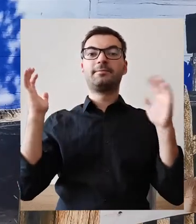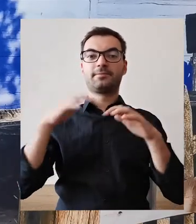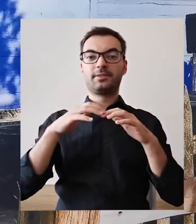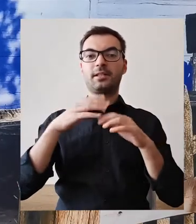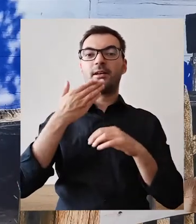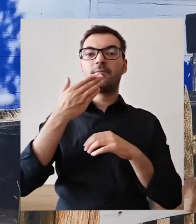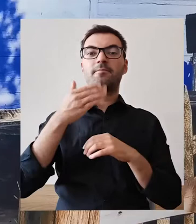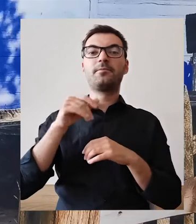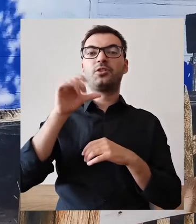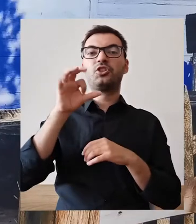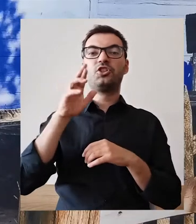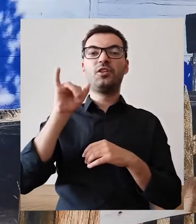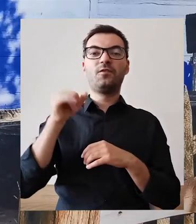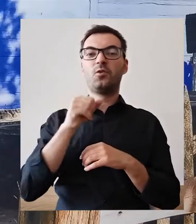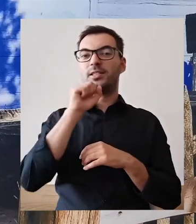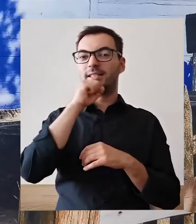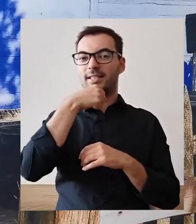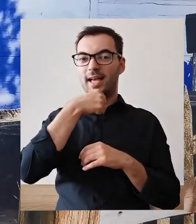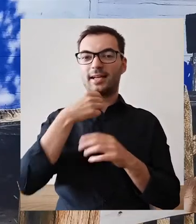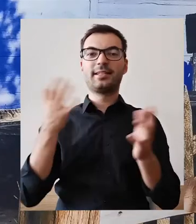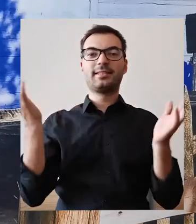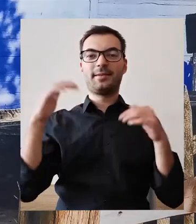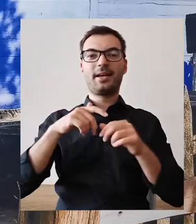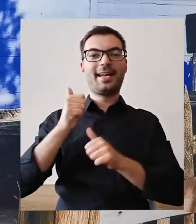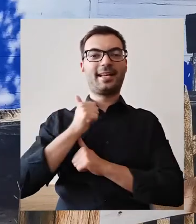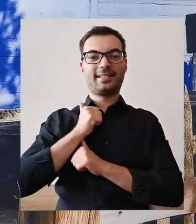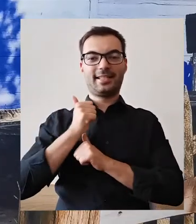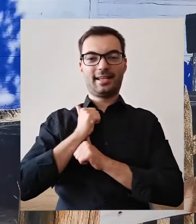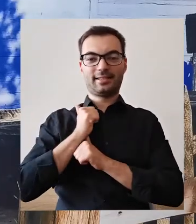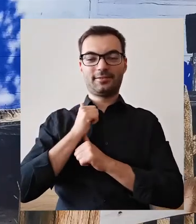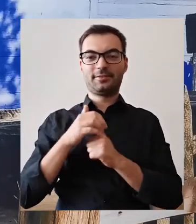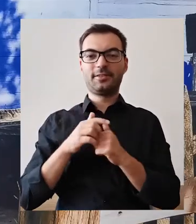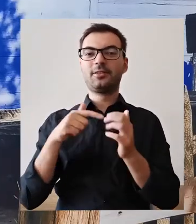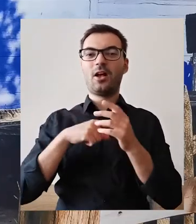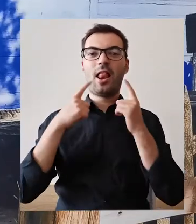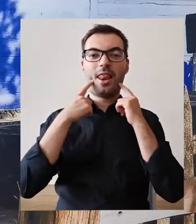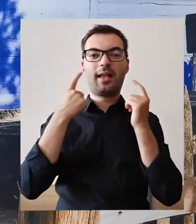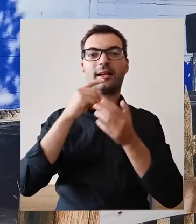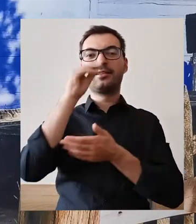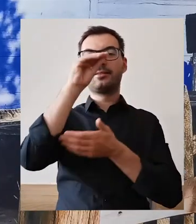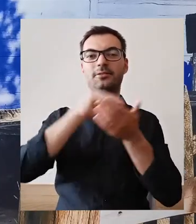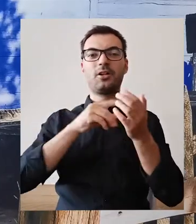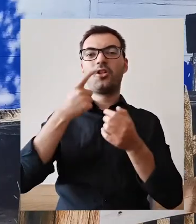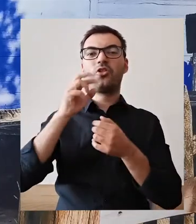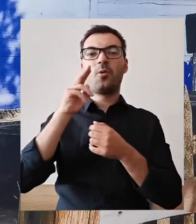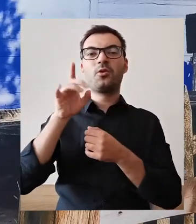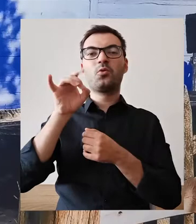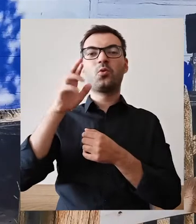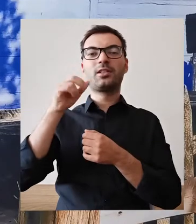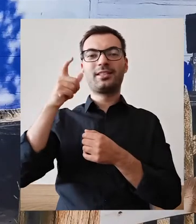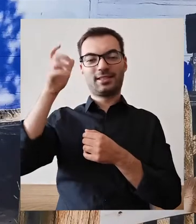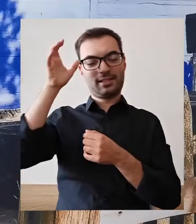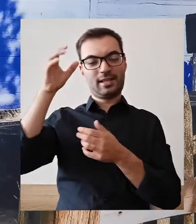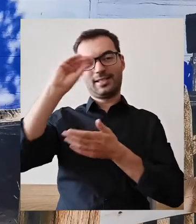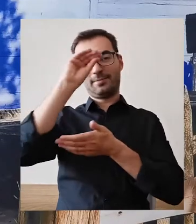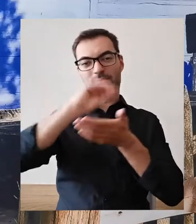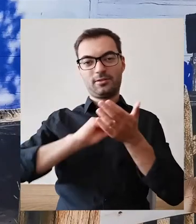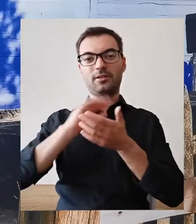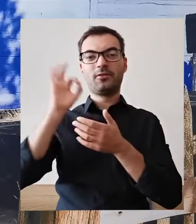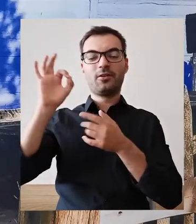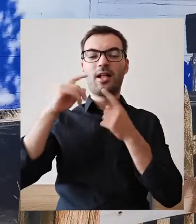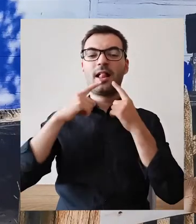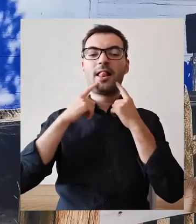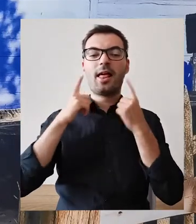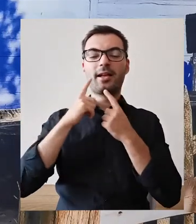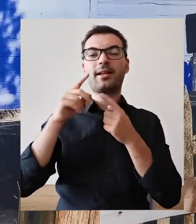stary rycerstwo tak właśnie zaczyna się ta wersja legendy spisane przez dominika górnicy jego który w swojej wersji